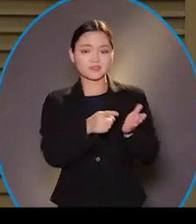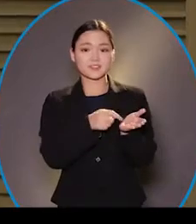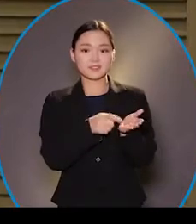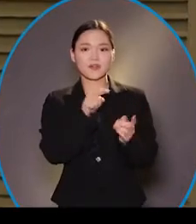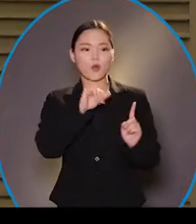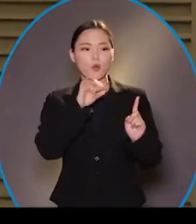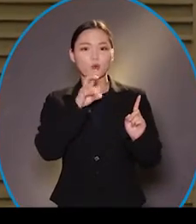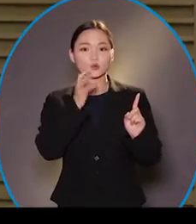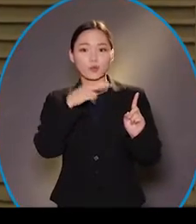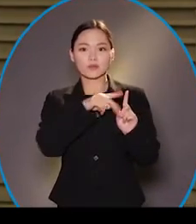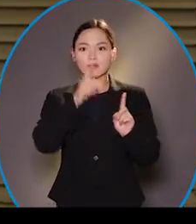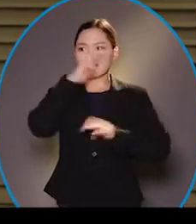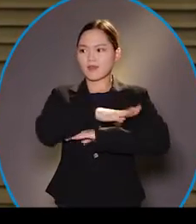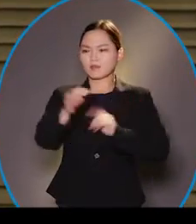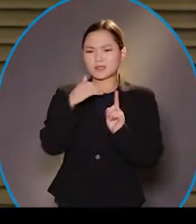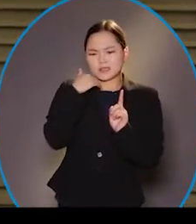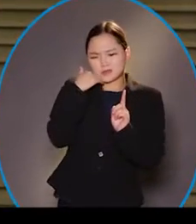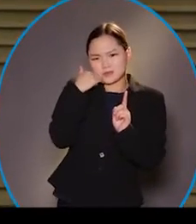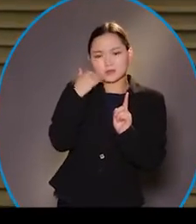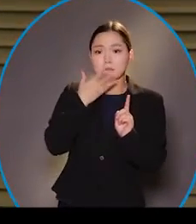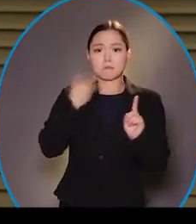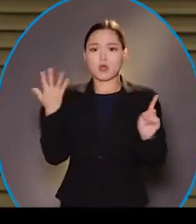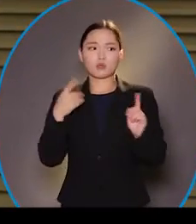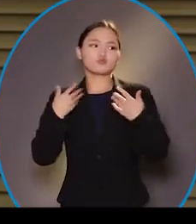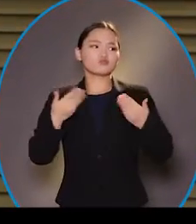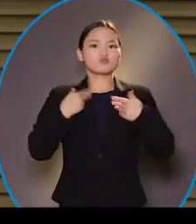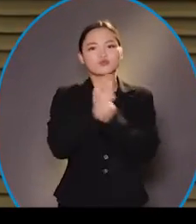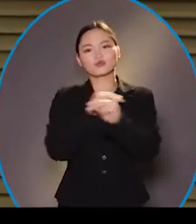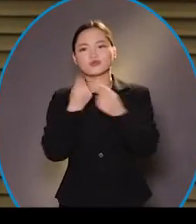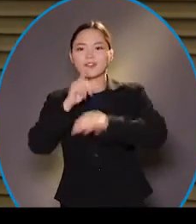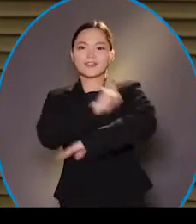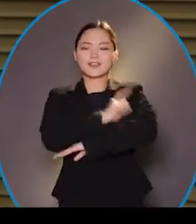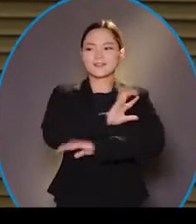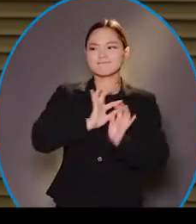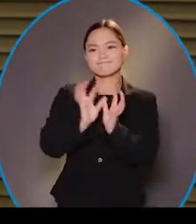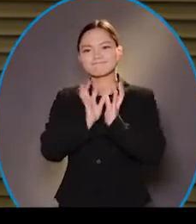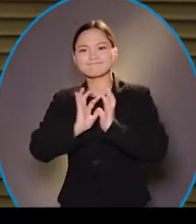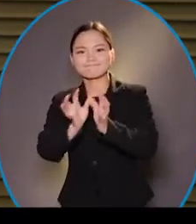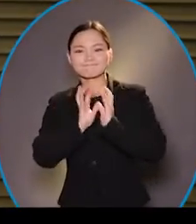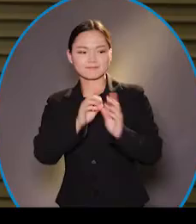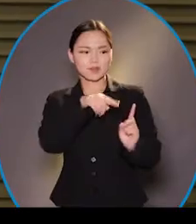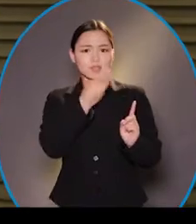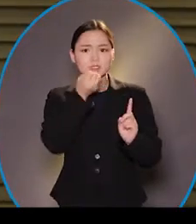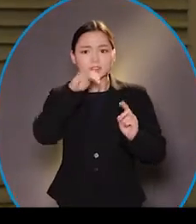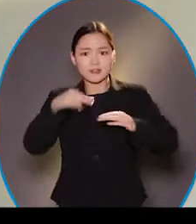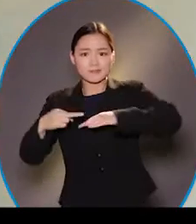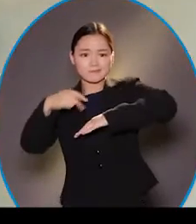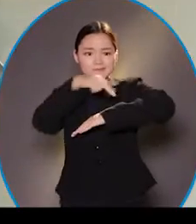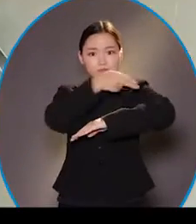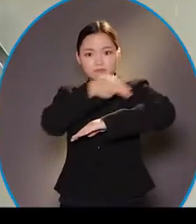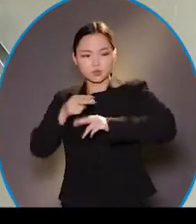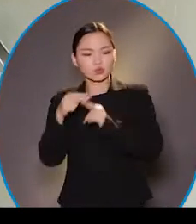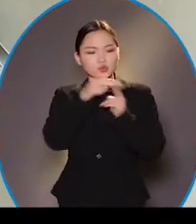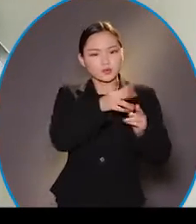улд ангийнхнаасаа ичиж санаа зовлгүйгээр хичээлдээ явдаг болсон. Ангийнх нь түүнийг шатаар өгсөж уруудахад нь түшиж,